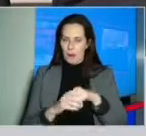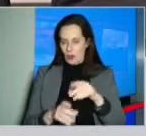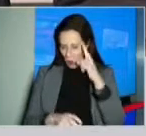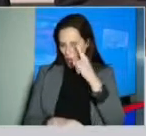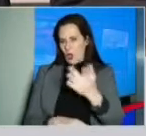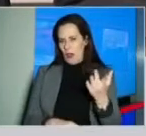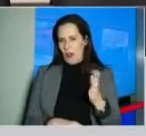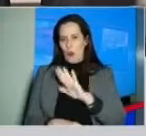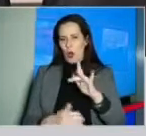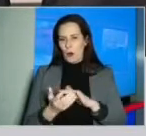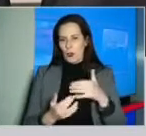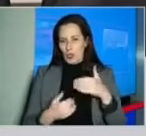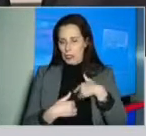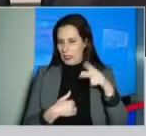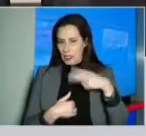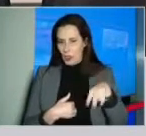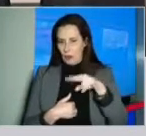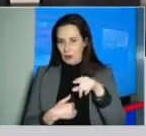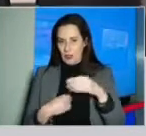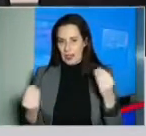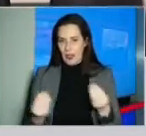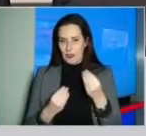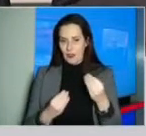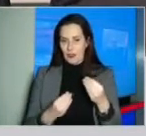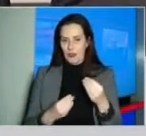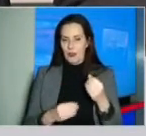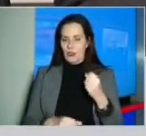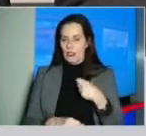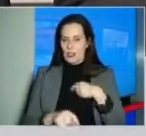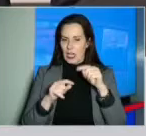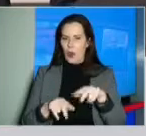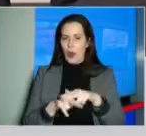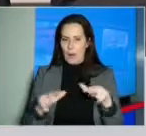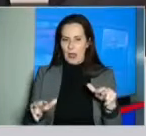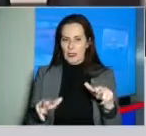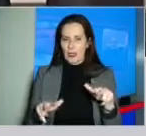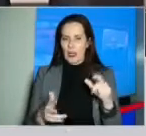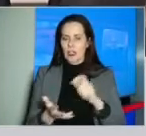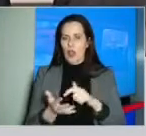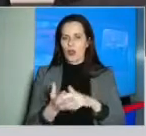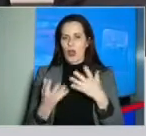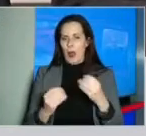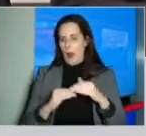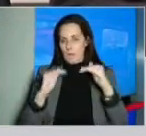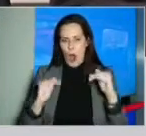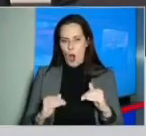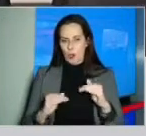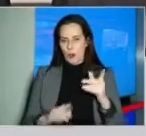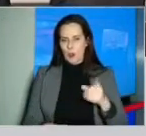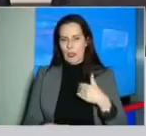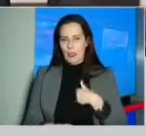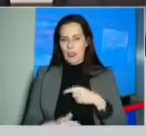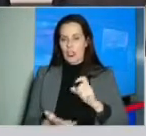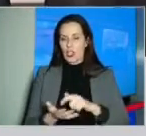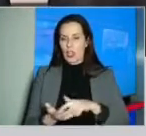יושב, ובכל מקום שאני הסתובבתי בו, וזה דבר שגרם לנו להגיע למצב של דרשנו הרבה הרבה פחות ממה שמגיע לנו, כי